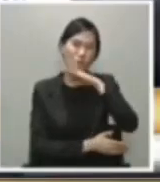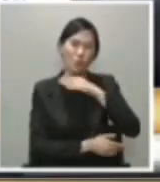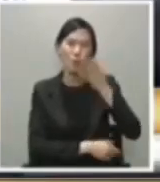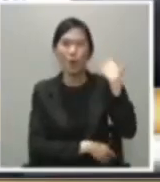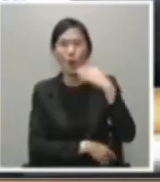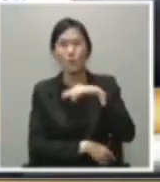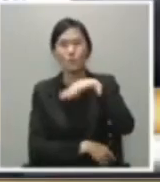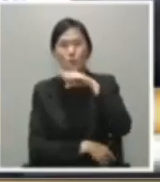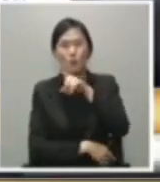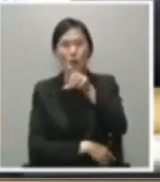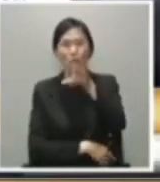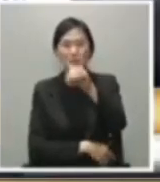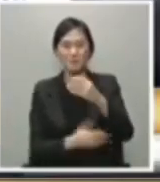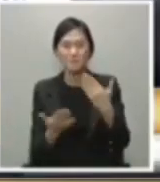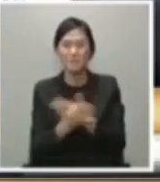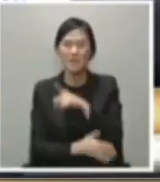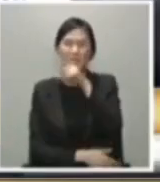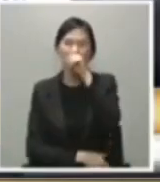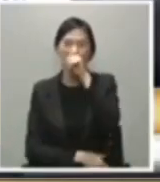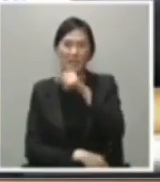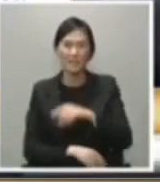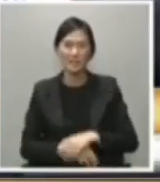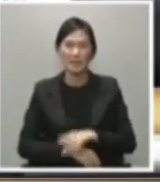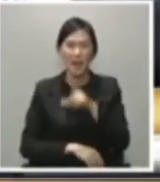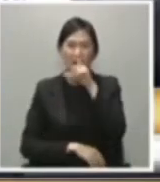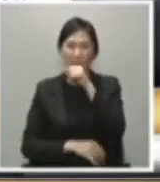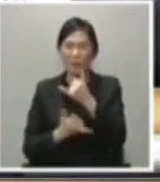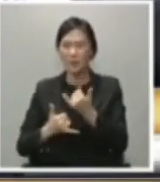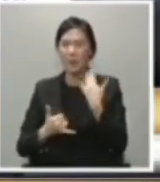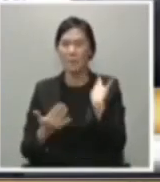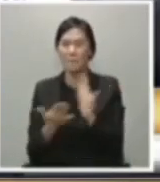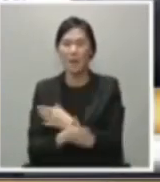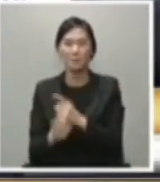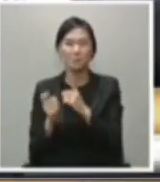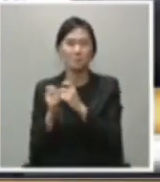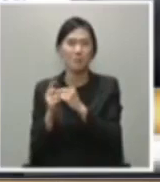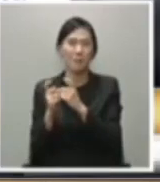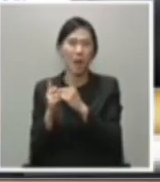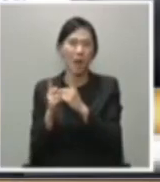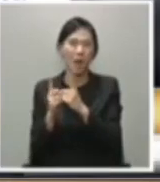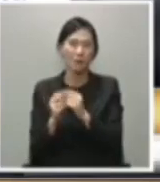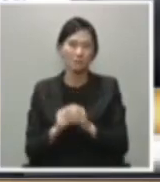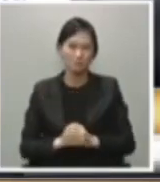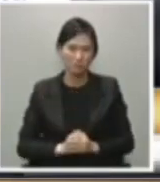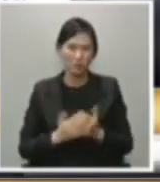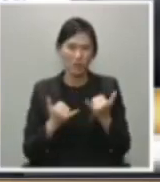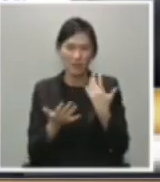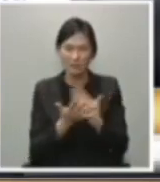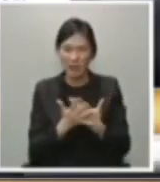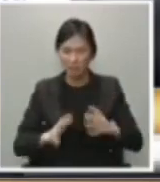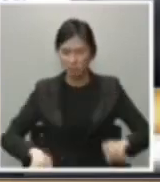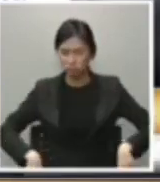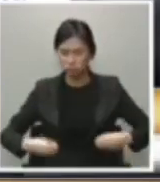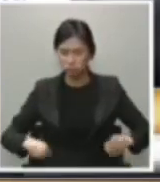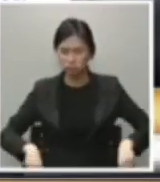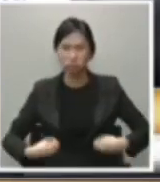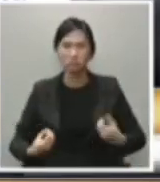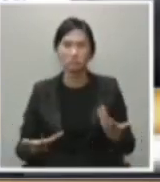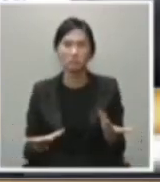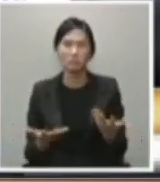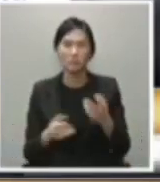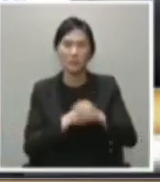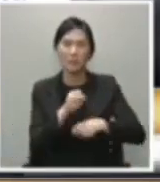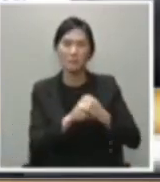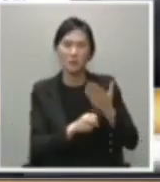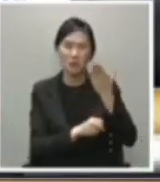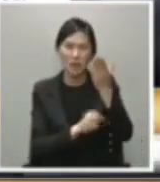150ต้องไปกินไก่ครับวันนี้เคยกินไก่ต้องไปกินมาม่าสิ้นเนื้อประดาตัวที่ท่านบอกว่าปีหน้าจะไม่